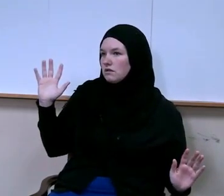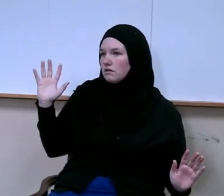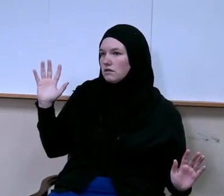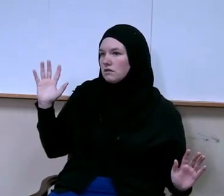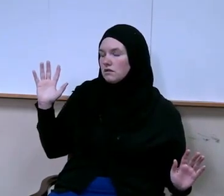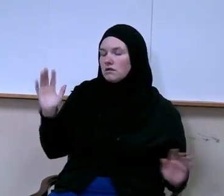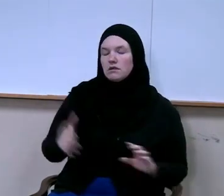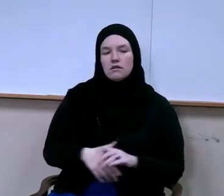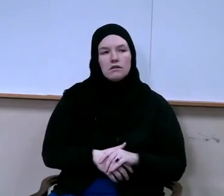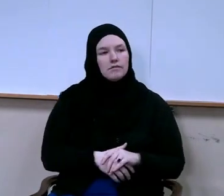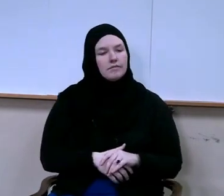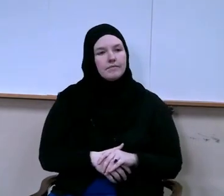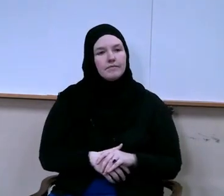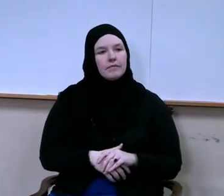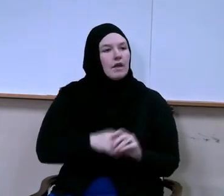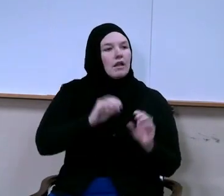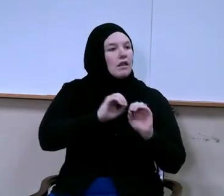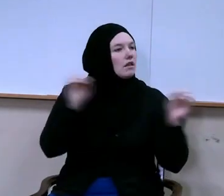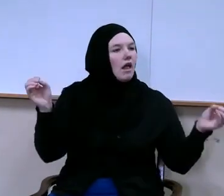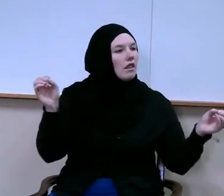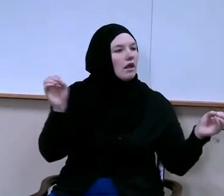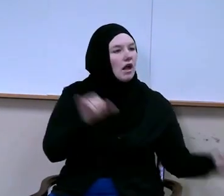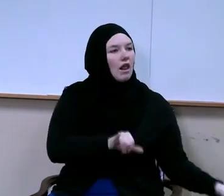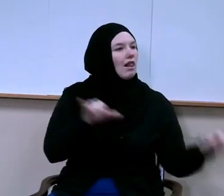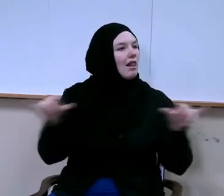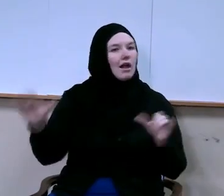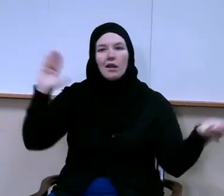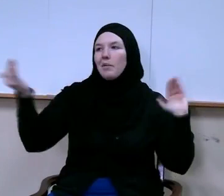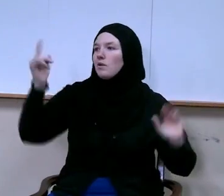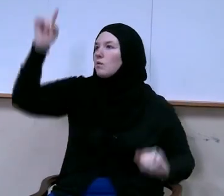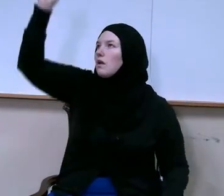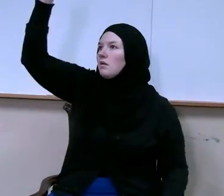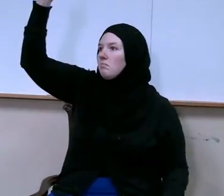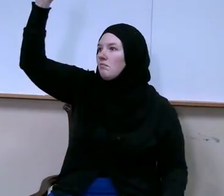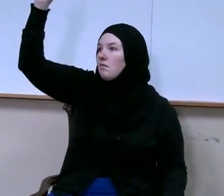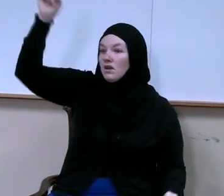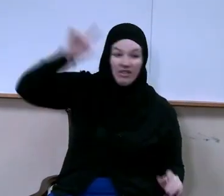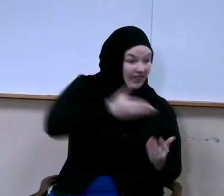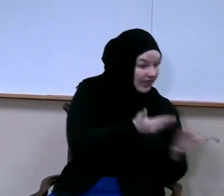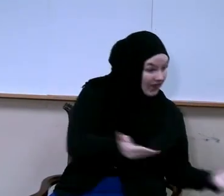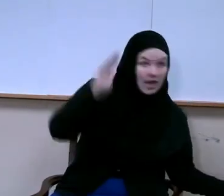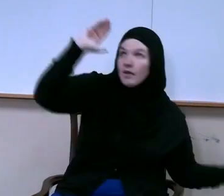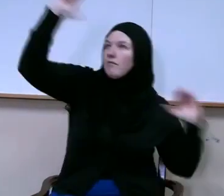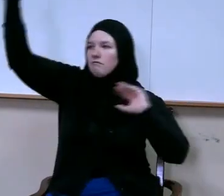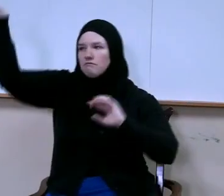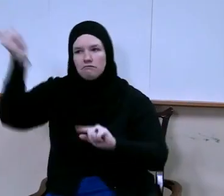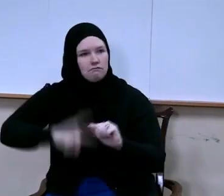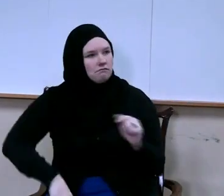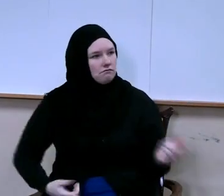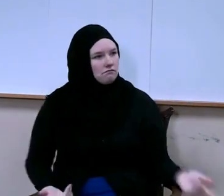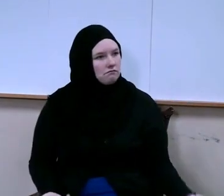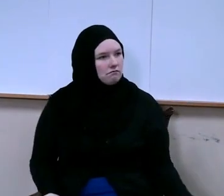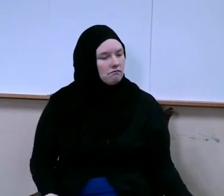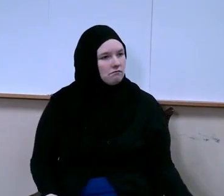ta'ala. ليس كمثله شيء. There is nothing like unto Him. وهو السميع البصير. يا سميع